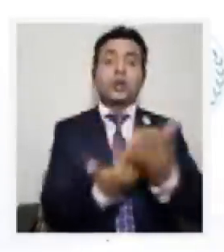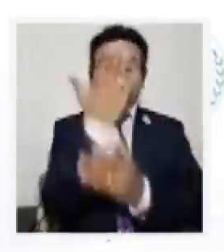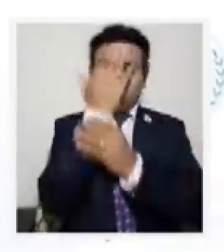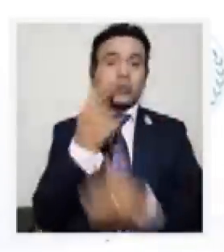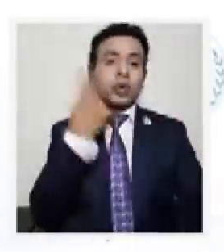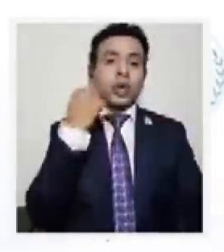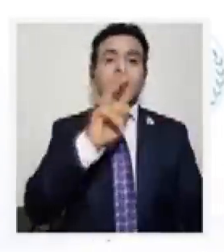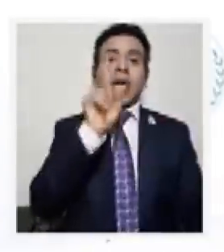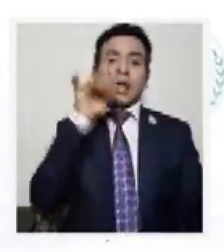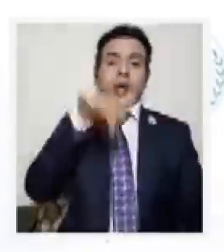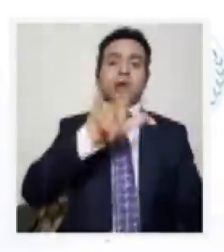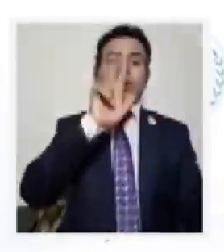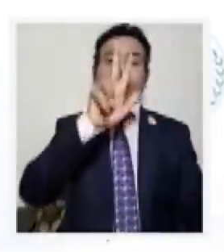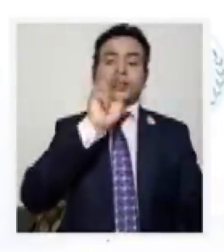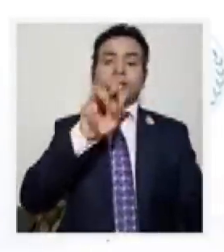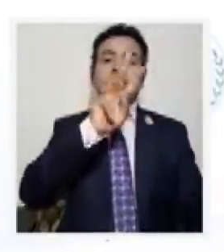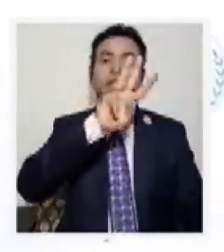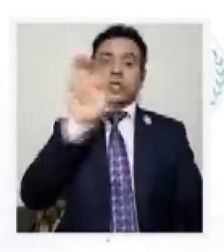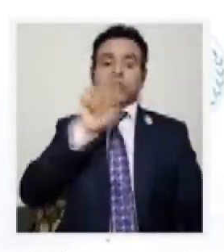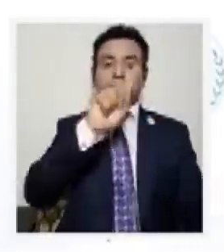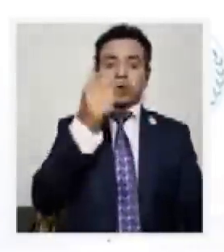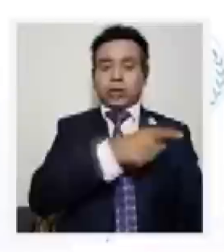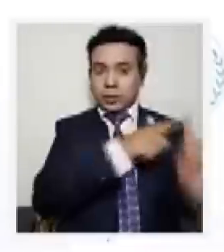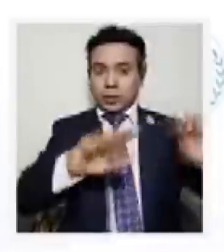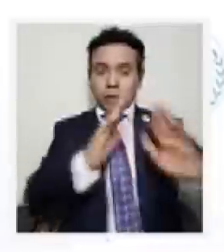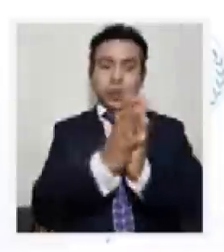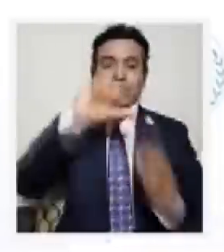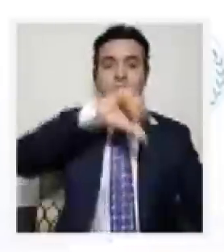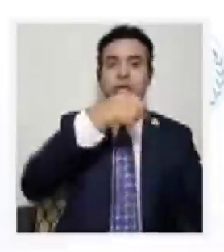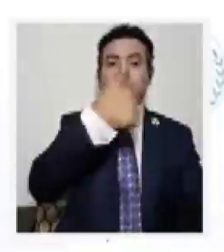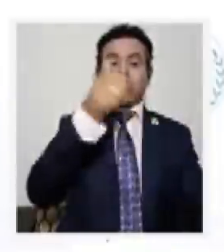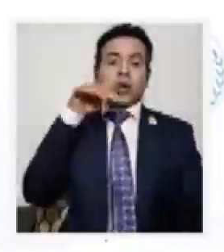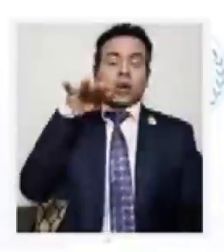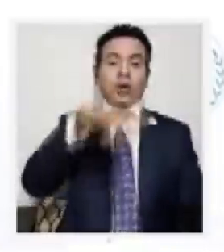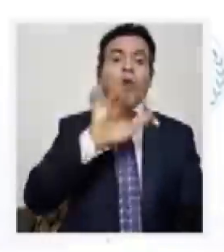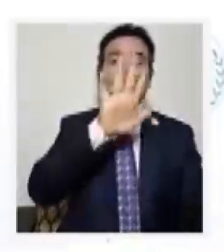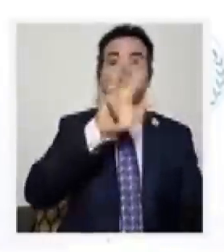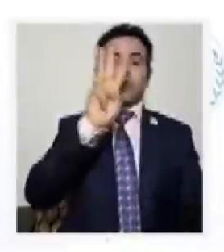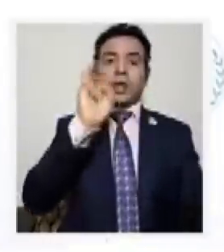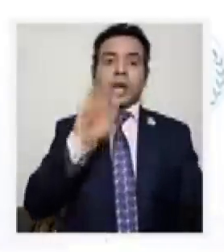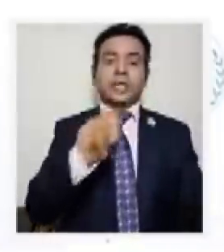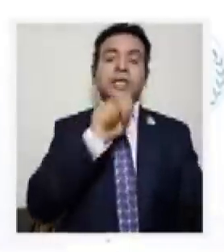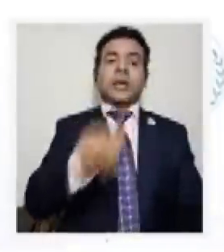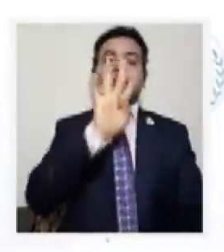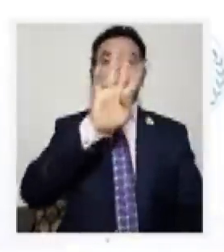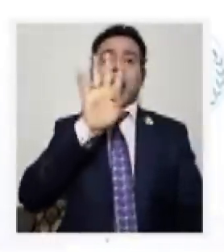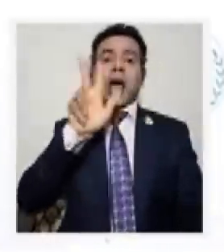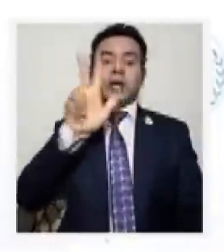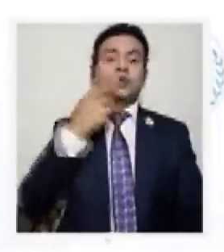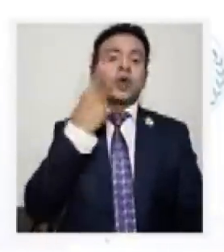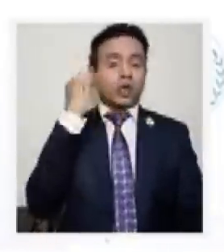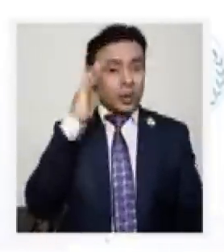20,139 জন। সারা বিশ্বে 24 ঘন্টায় শনাক্ত হয়েছে 179,316 জন এবং এ পর্যন্ত